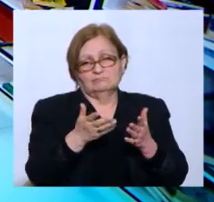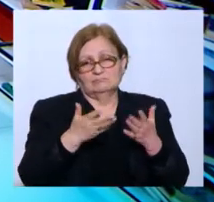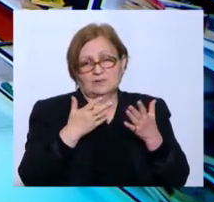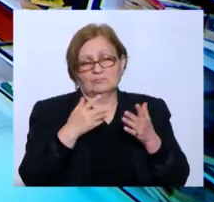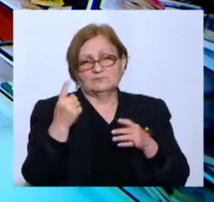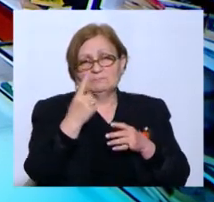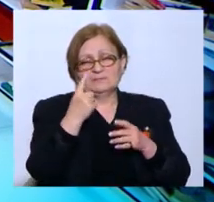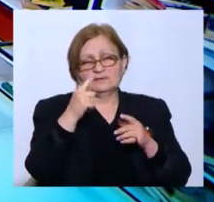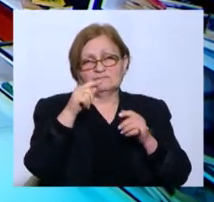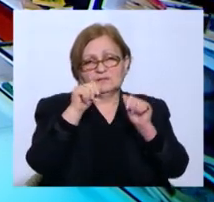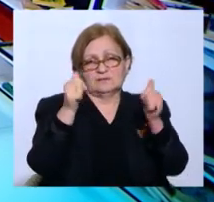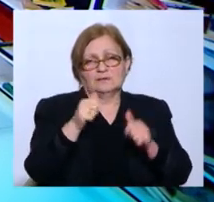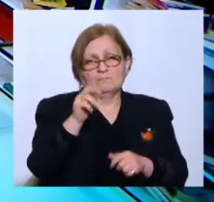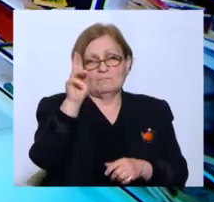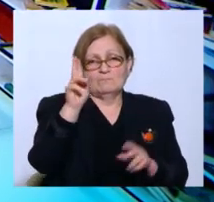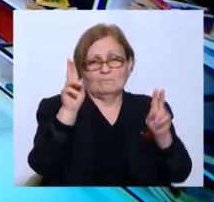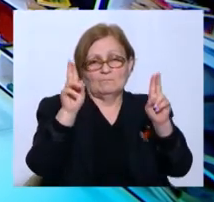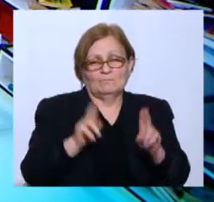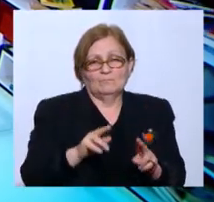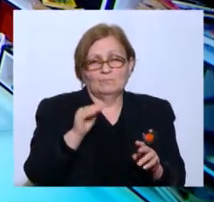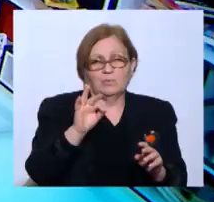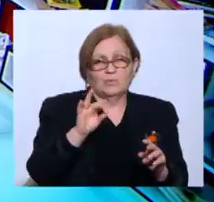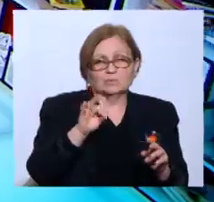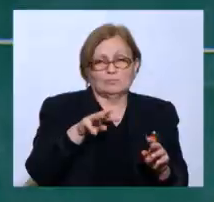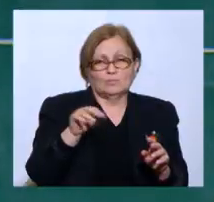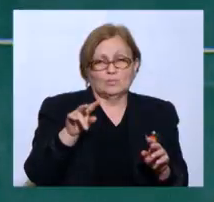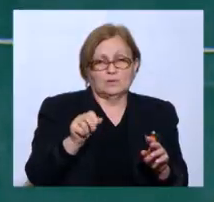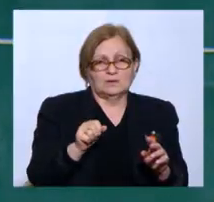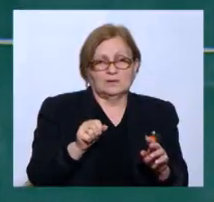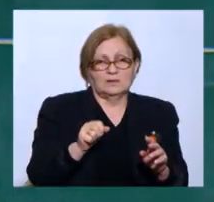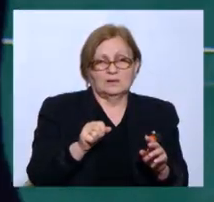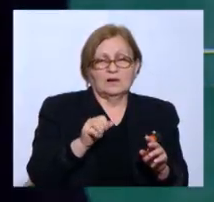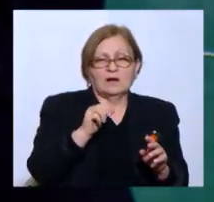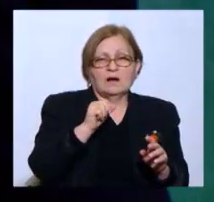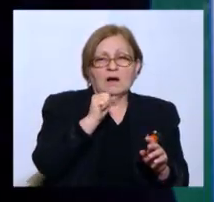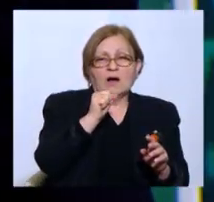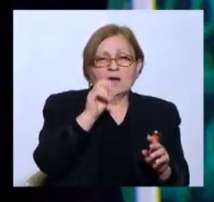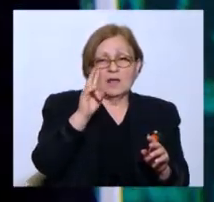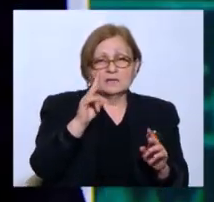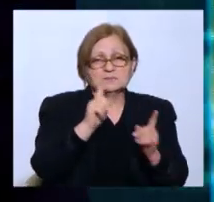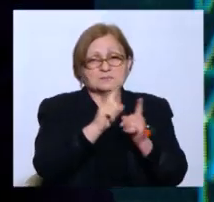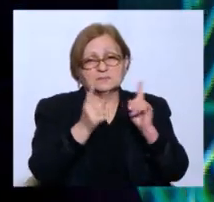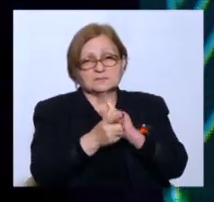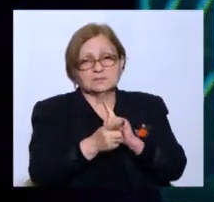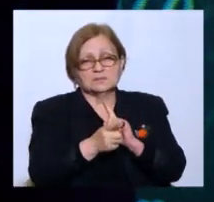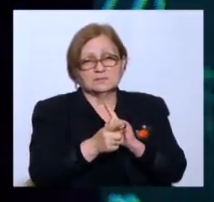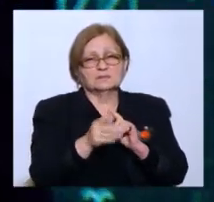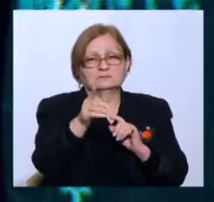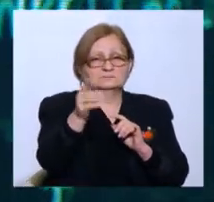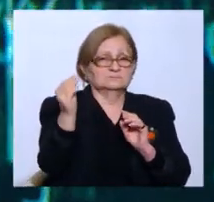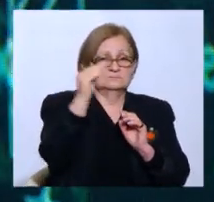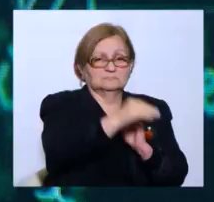პირველი ფორმულა. თუ ჩვენ აენის ნაცვლად შევიტანთ მის არითმეტიკული პროგრესიის ზოგადი წევრის